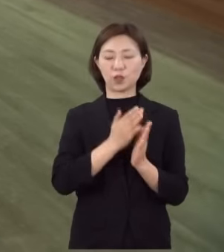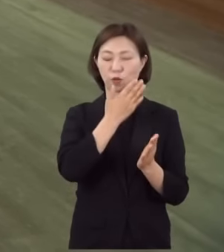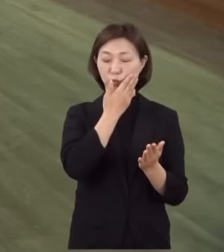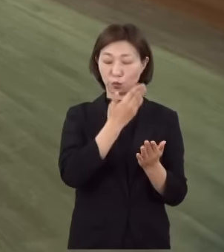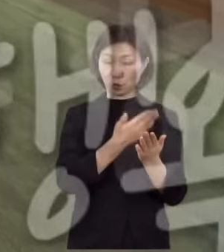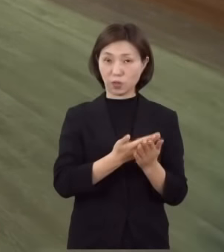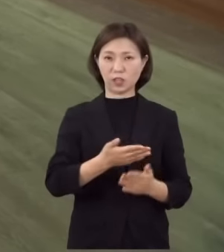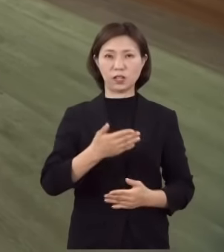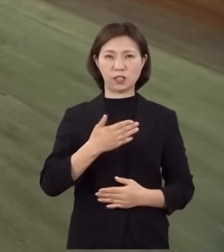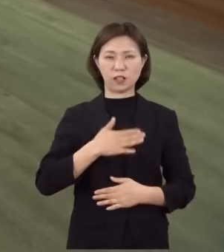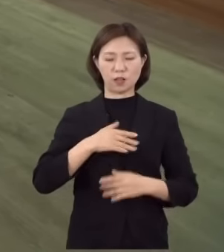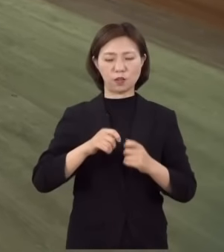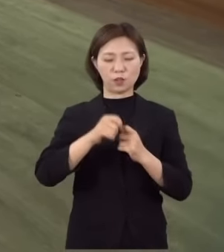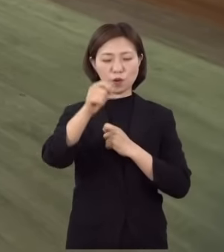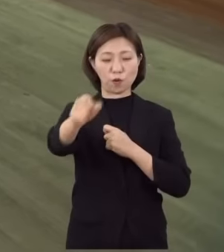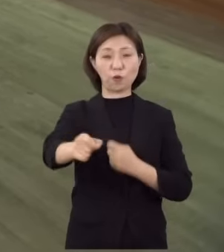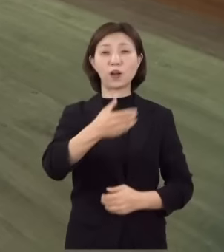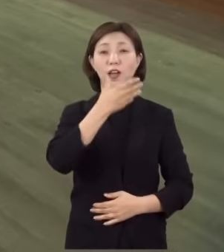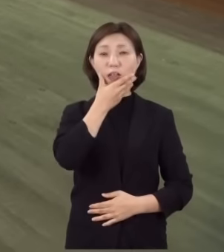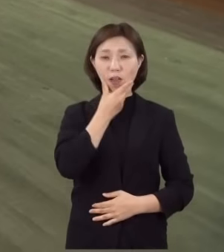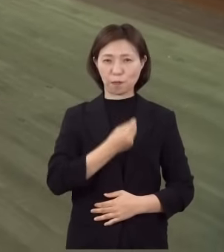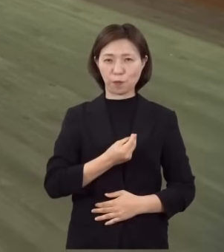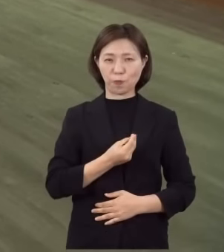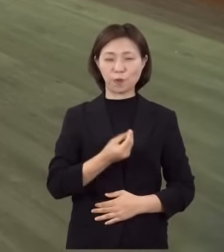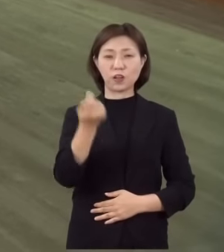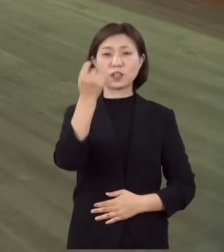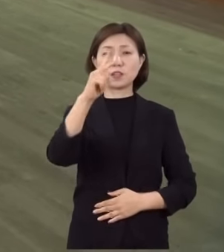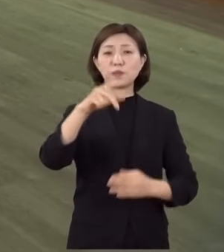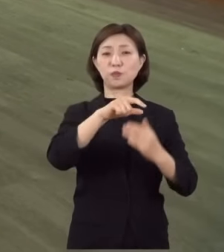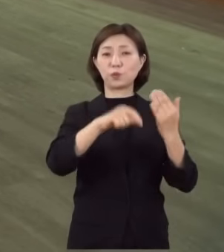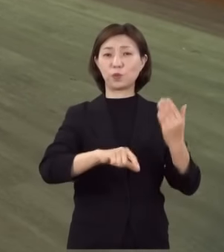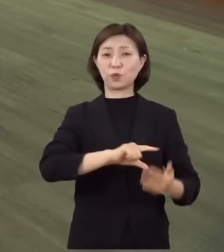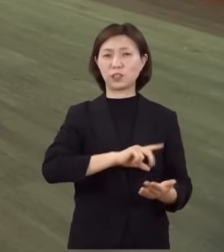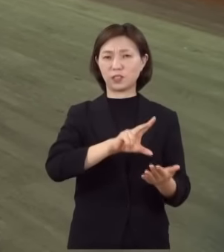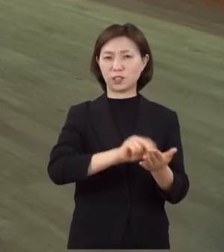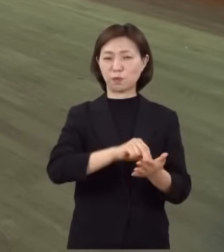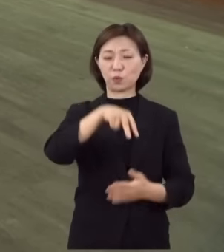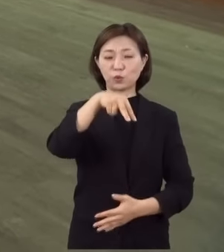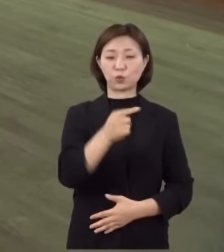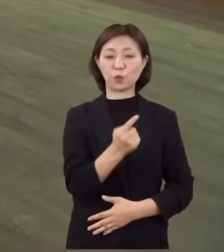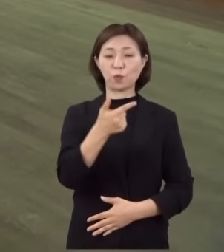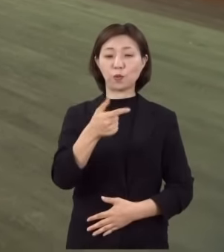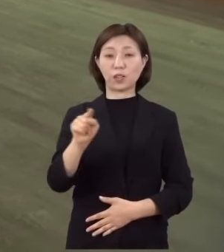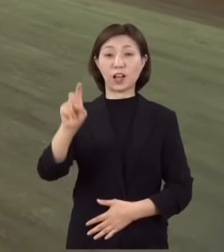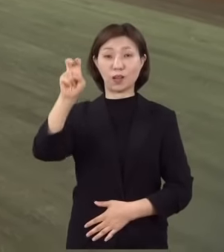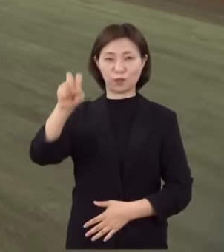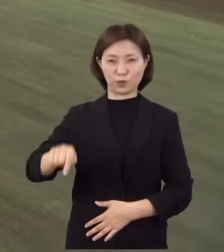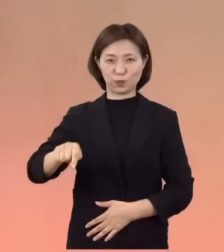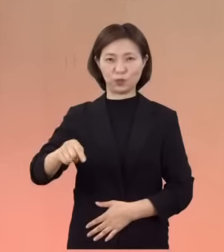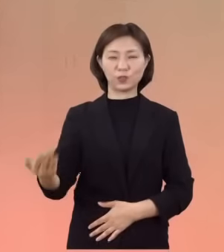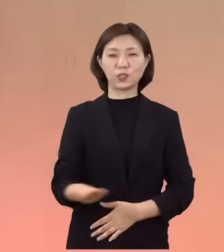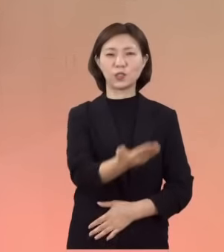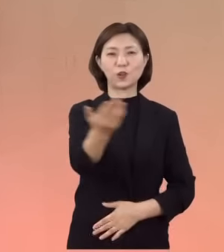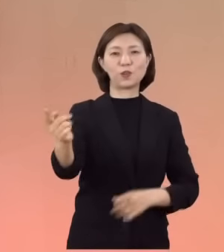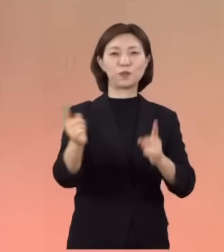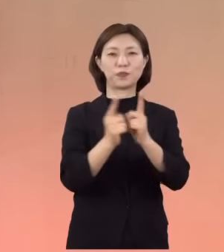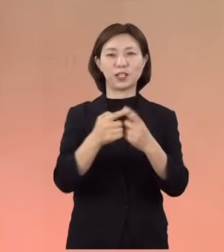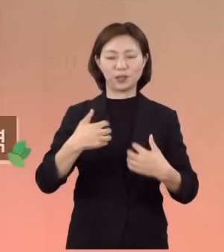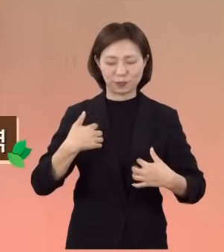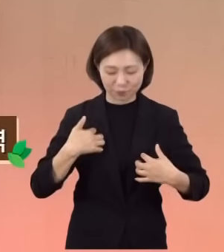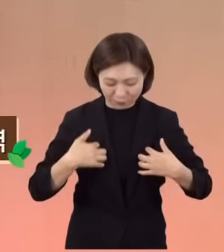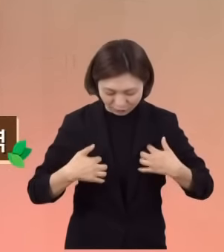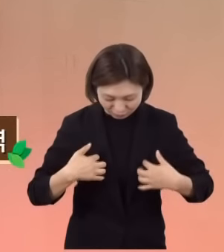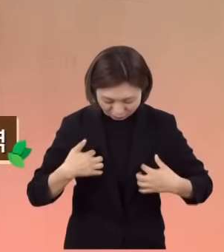안녕하십니까 소중한 나 무아 행보 소나무 시간입니다 여러분 만나뵙게 되어서